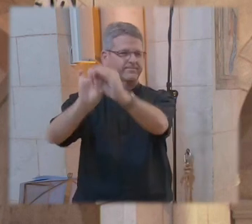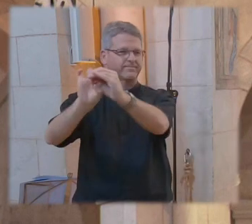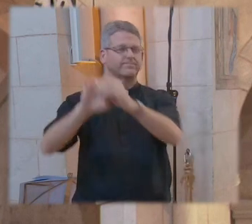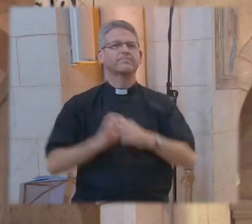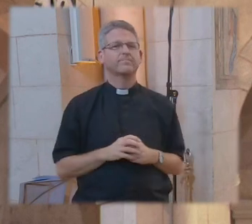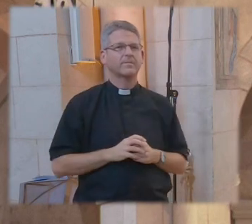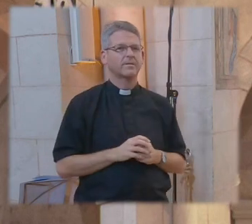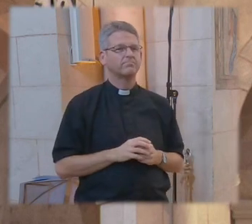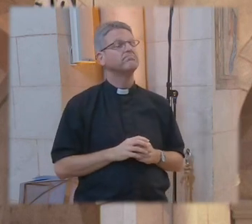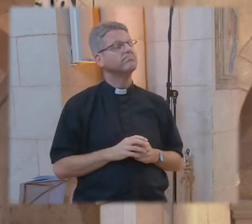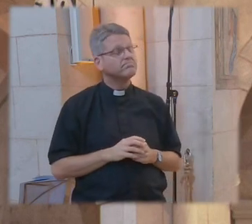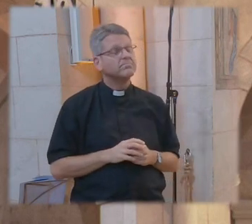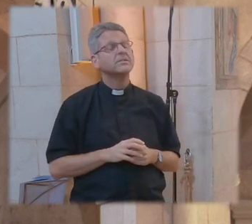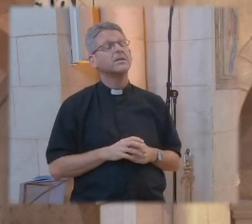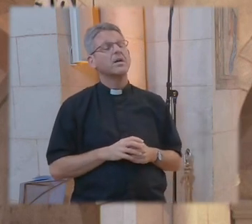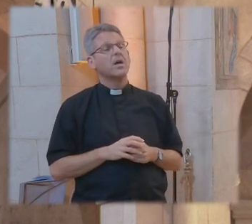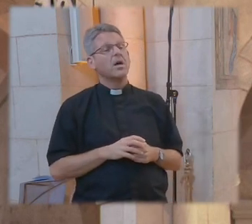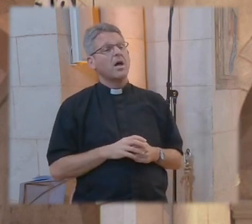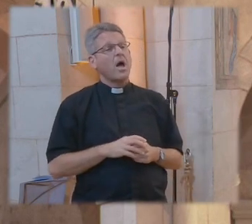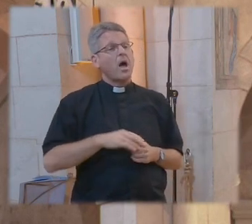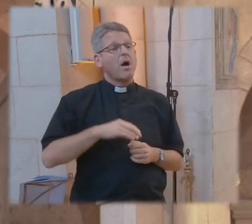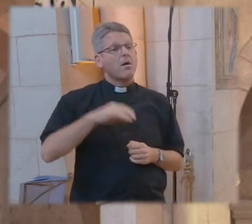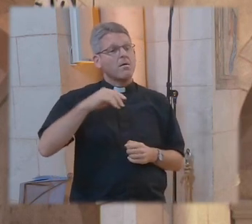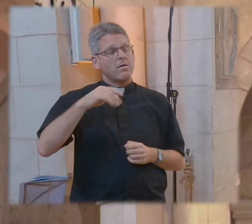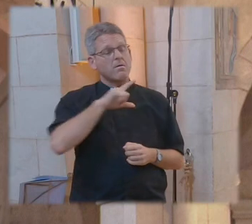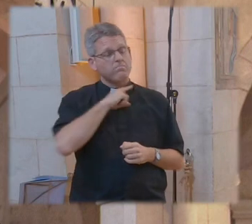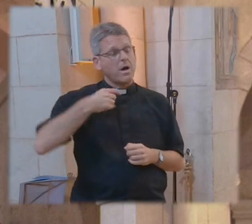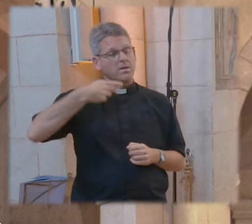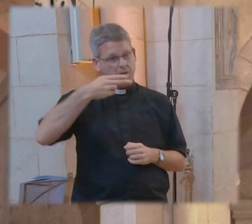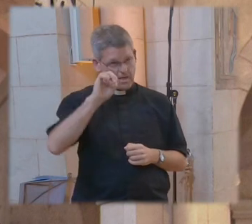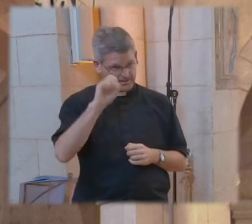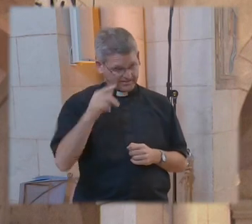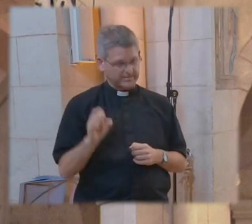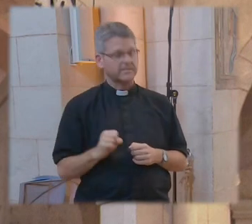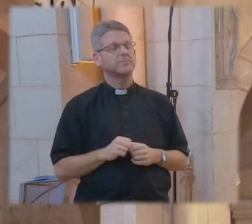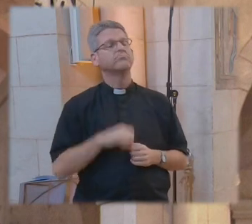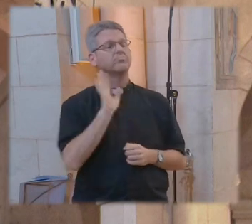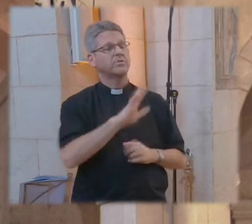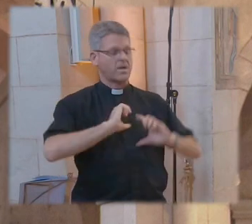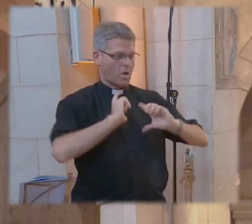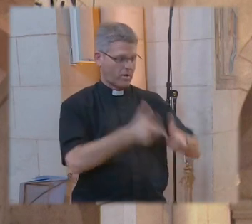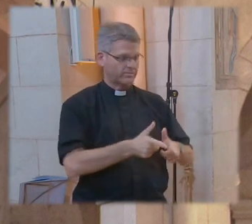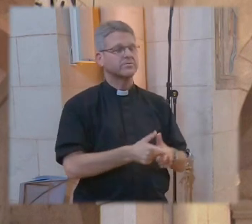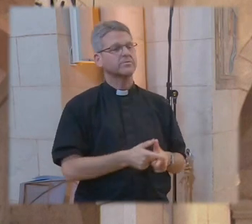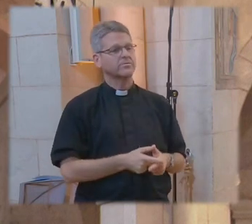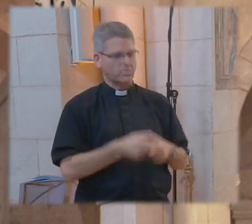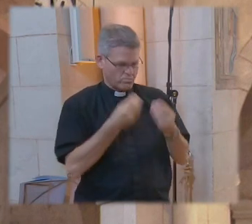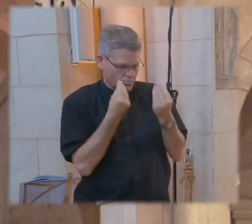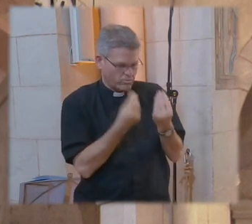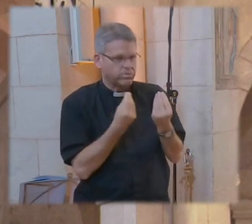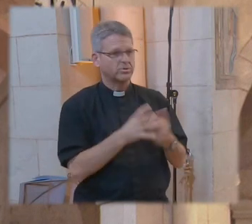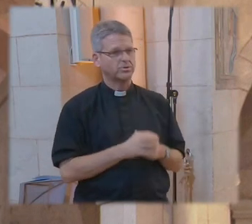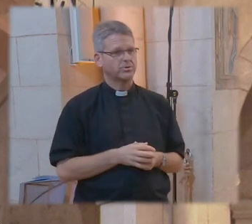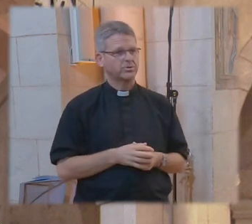Zusammenhang ist im Martyrium von Pater Henkes sichtbar geworden. Wie Jesus Leiden und